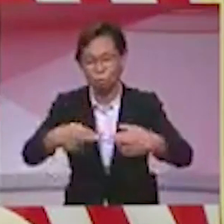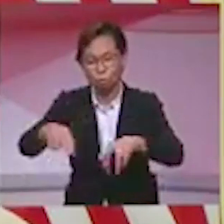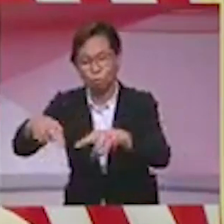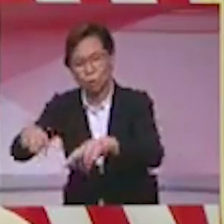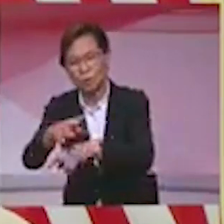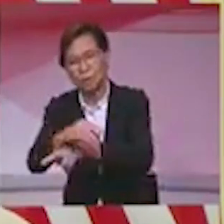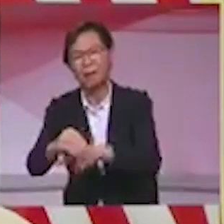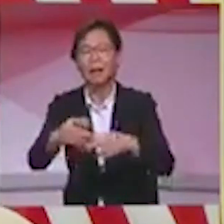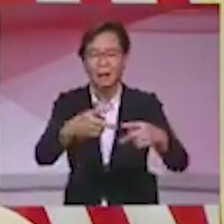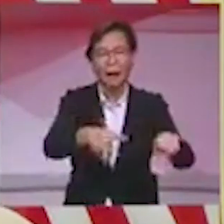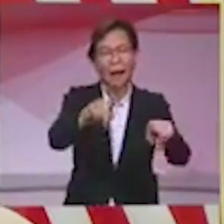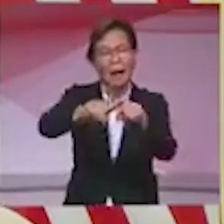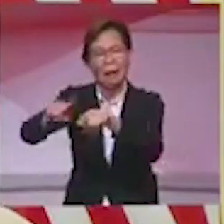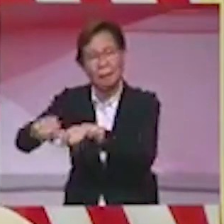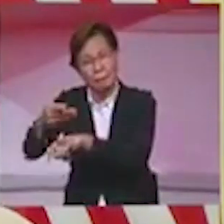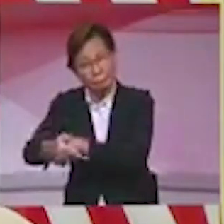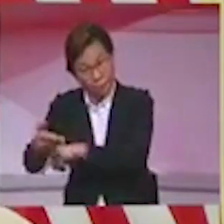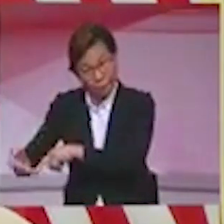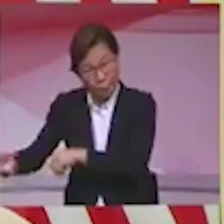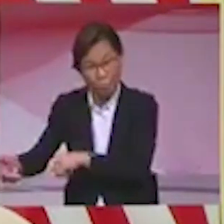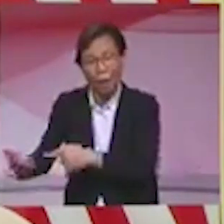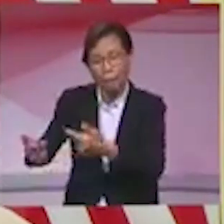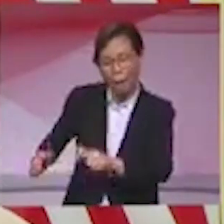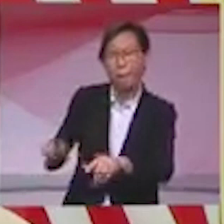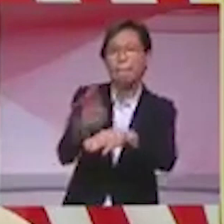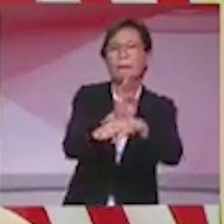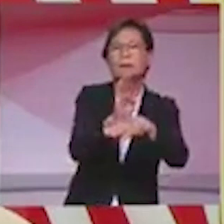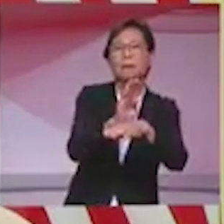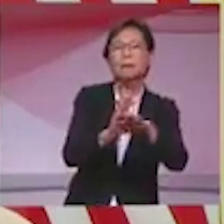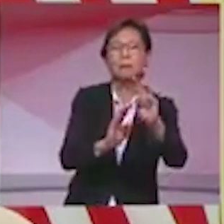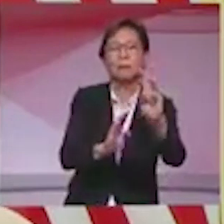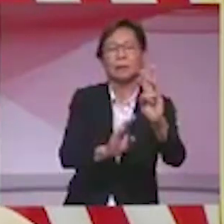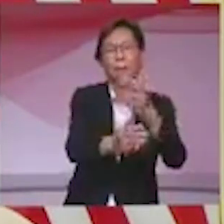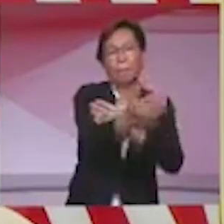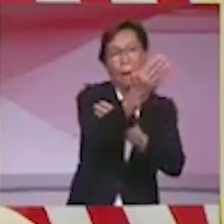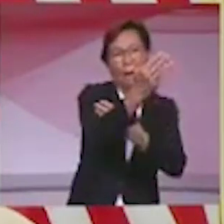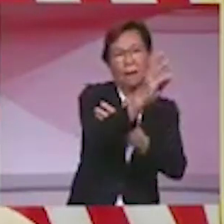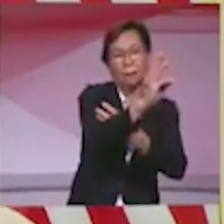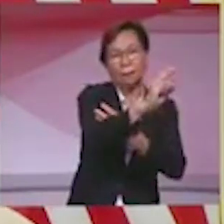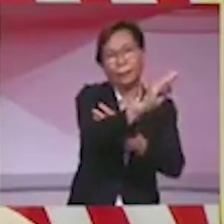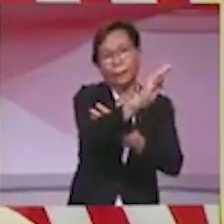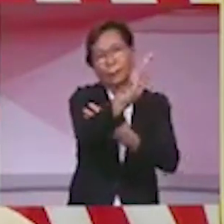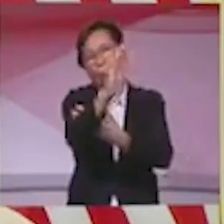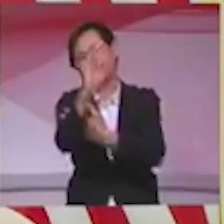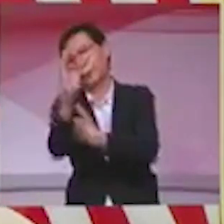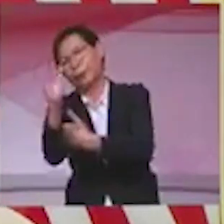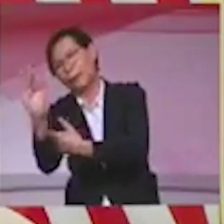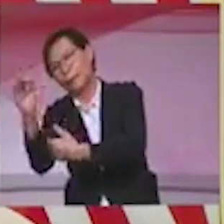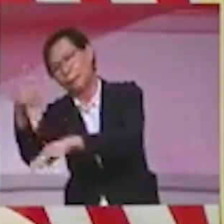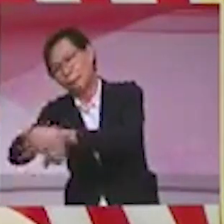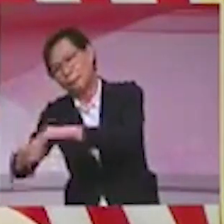Once dan kedai serbaguna dibenarkan hanya operasi antar 6 Pagi hingga delapan malam